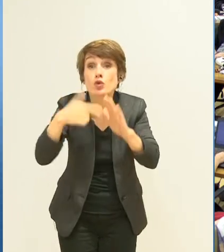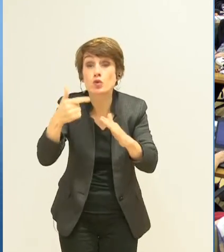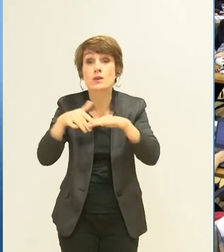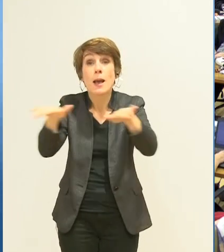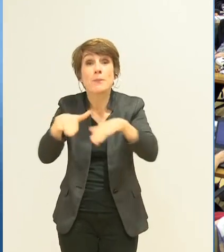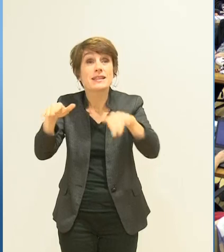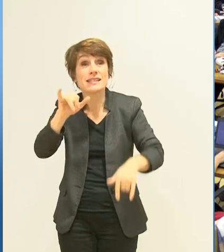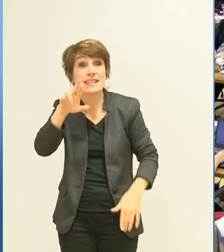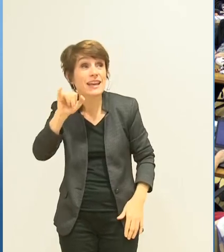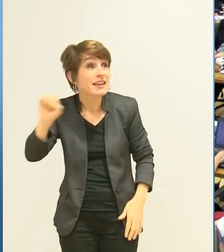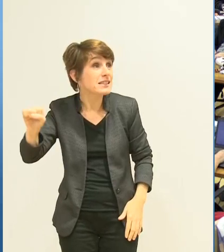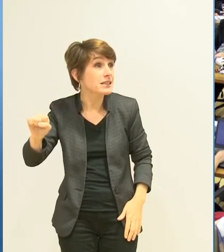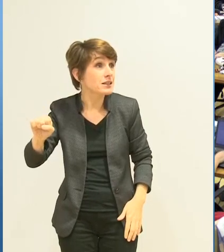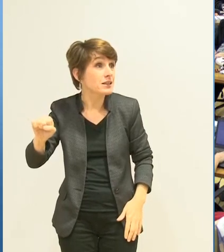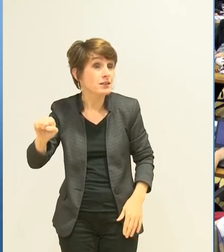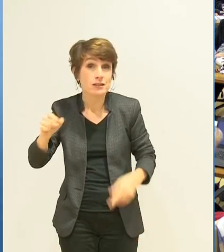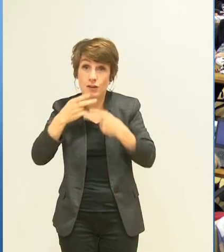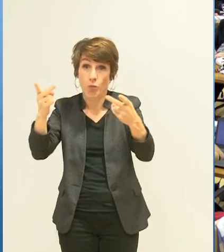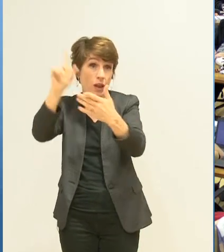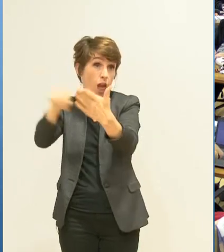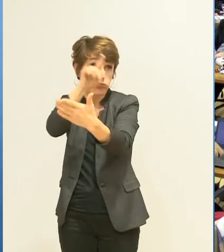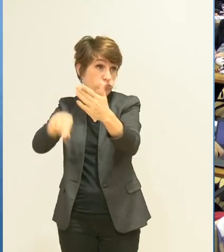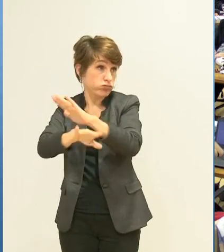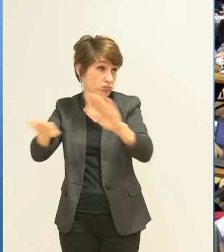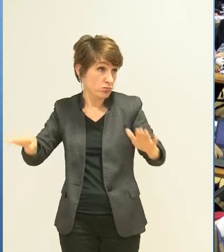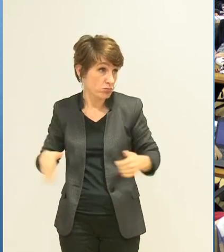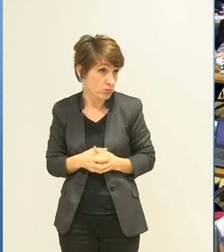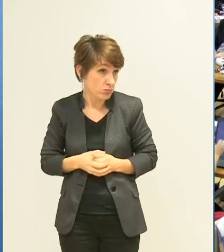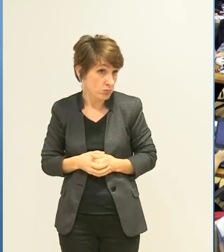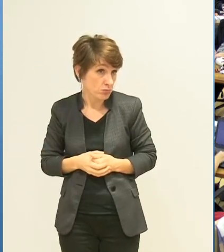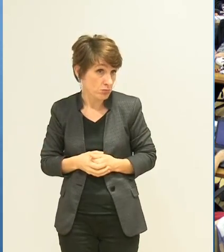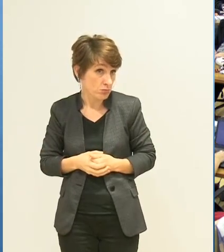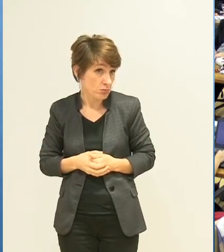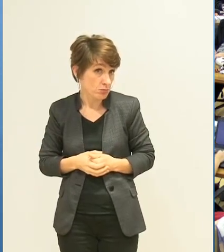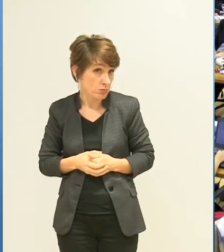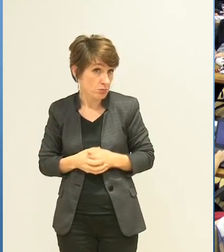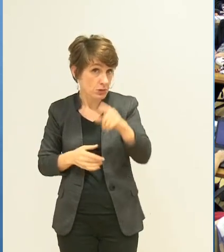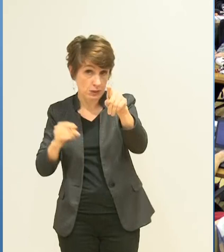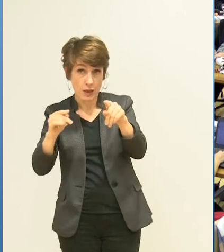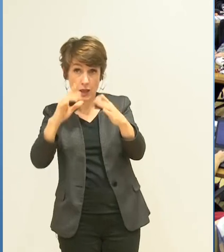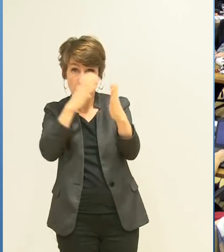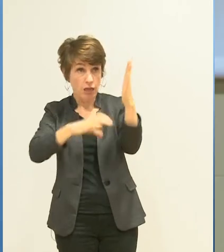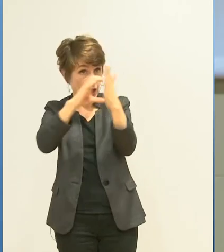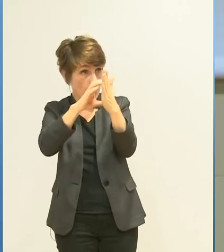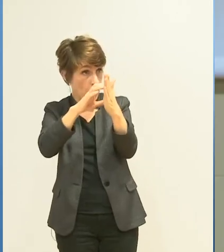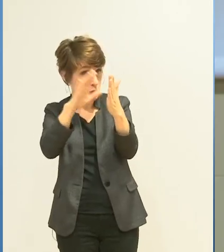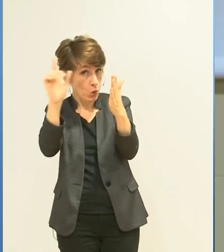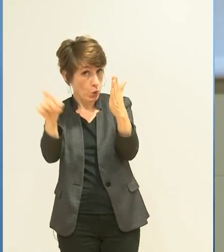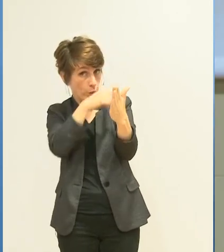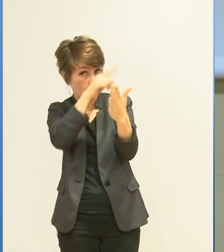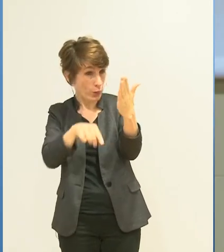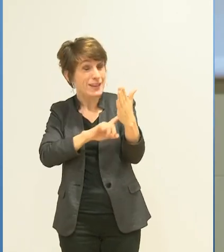iris déclaré sans suite la procédure maintenant il faut voter quand on déclare sans suite la